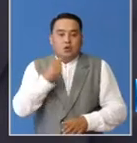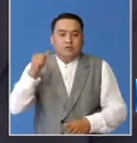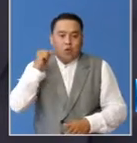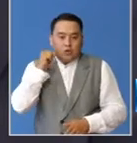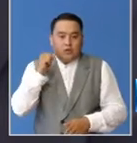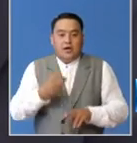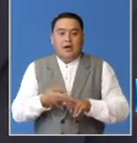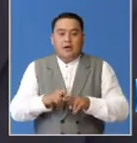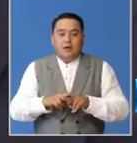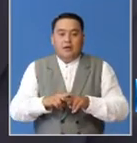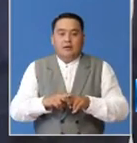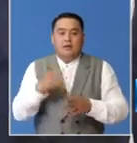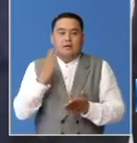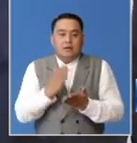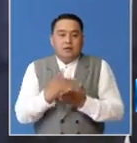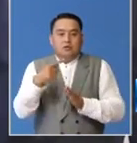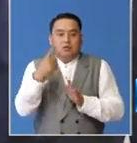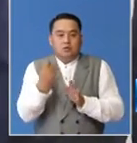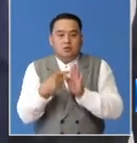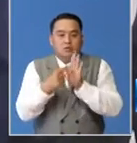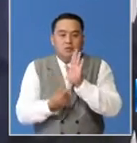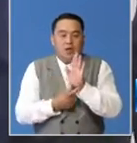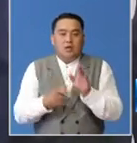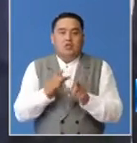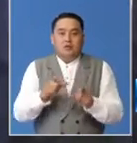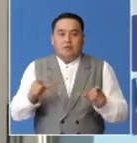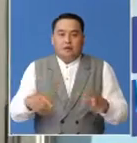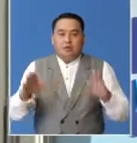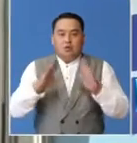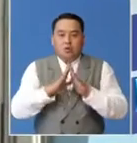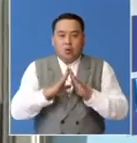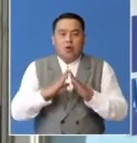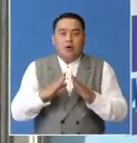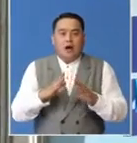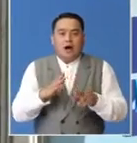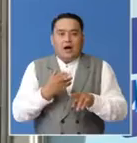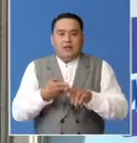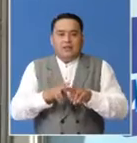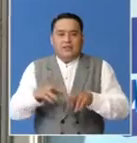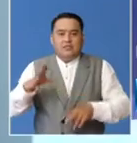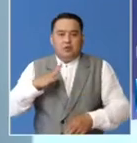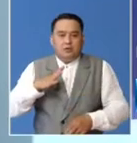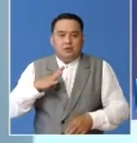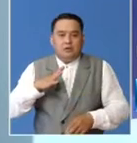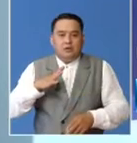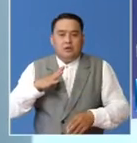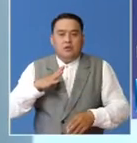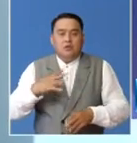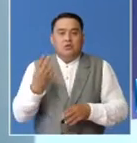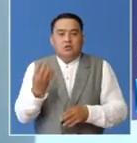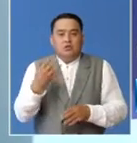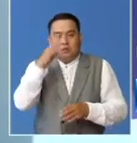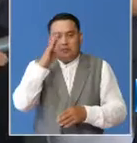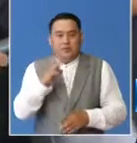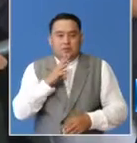года. Сегодня здесь трудятся 117 человек. По плану дома должны принять своих первых жителей уже через 4